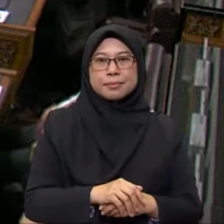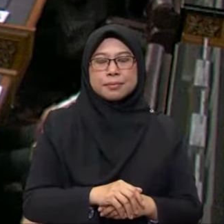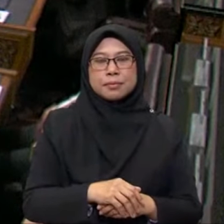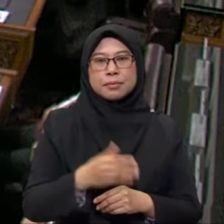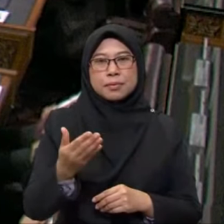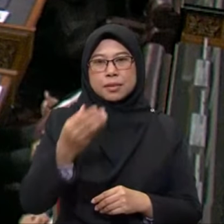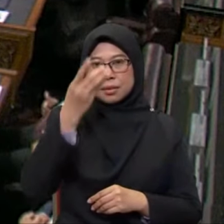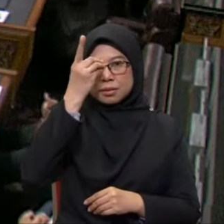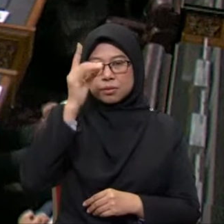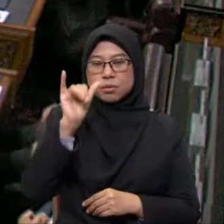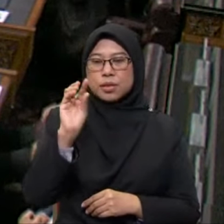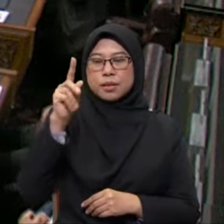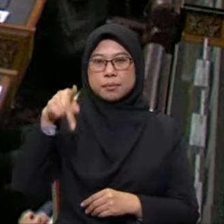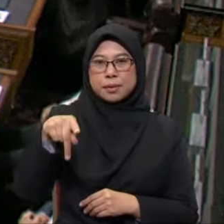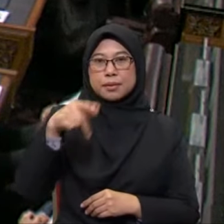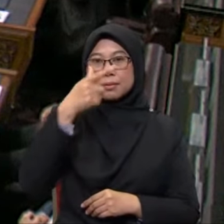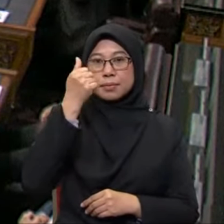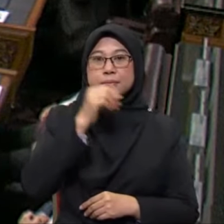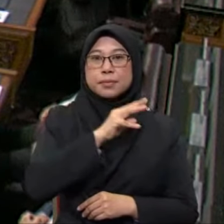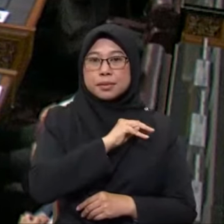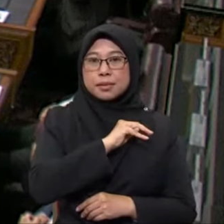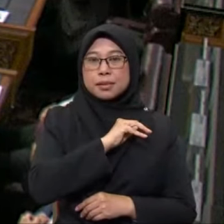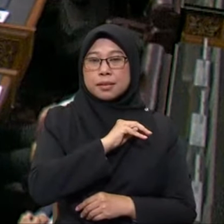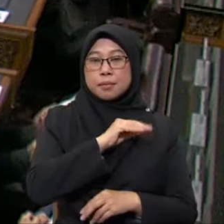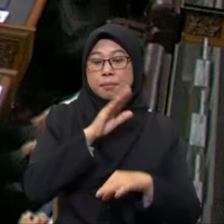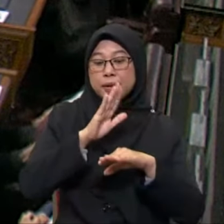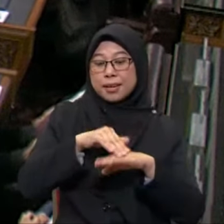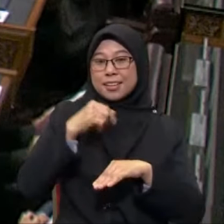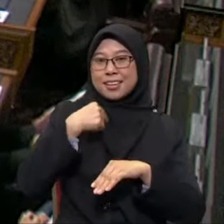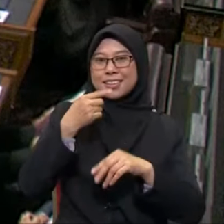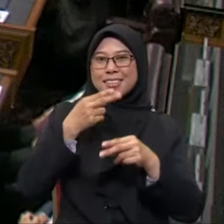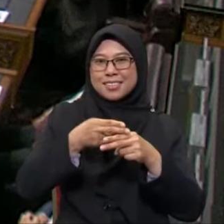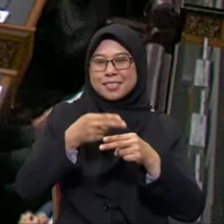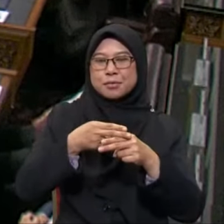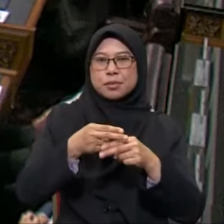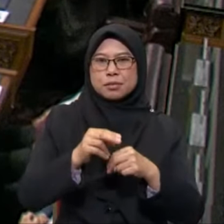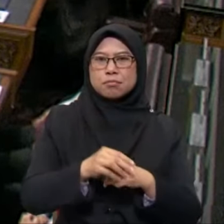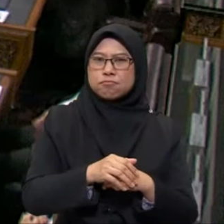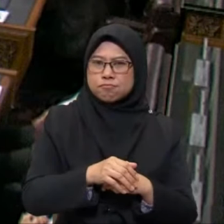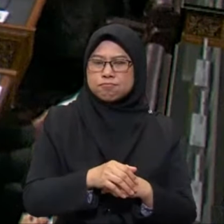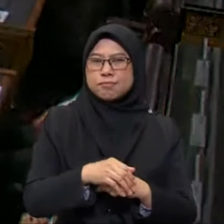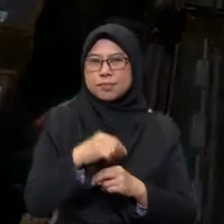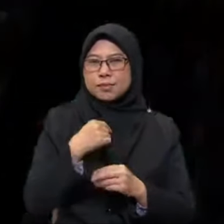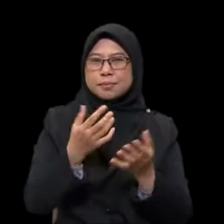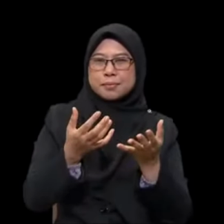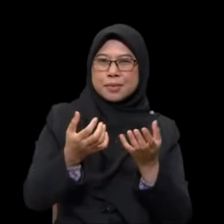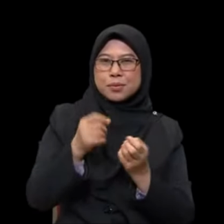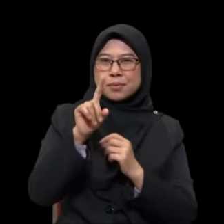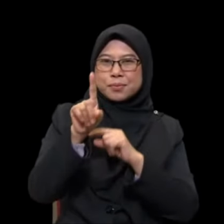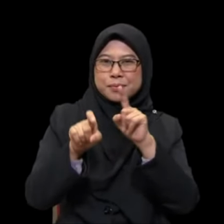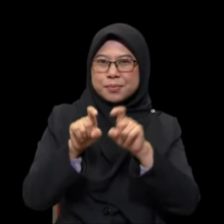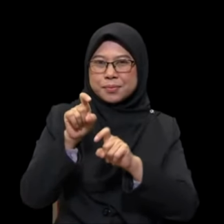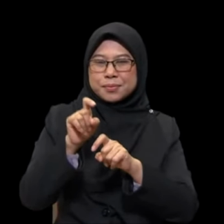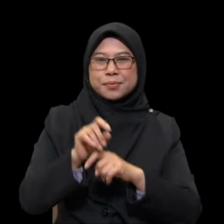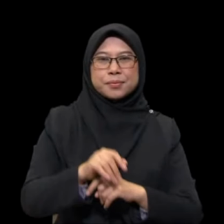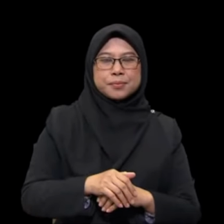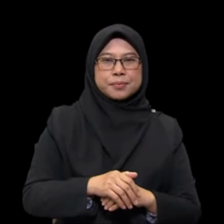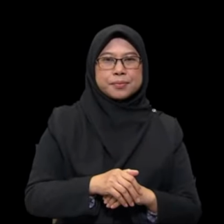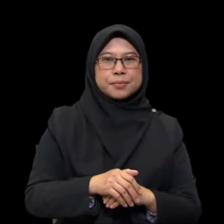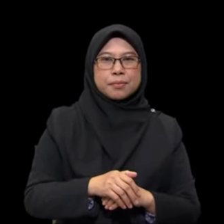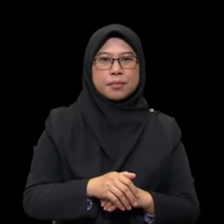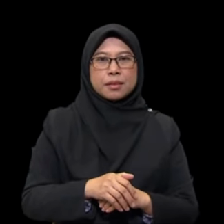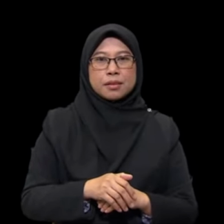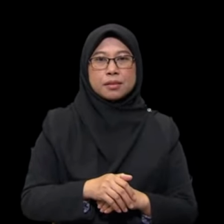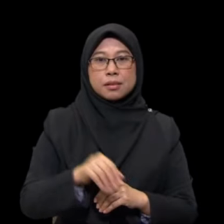Tuan Tua, Perdana Menteri petik nama saya. Saya rasa terpanggil untuk menanya soalan.